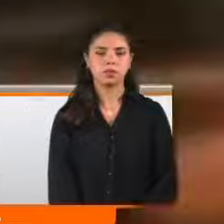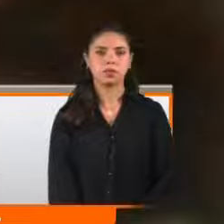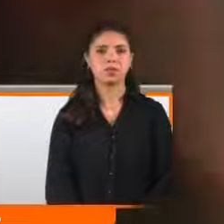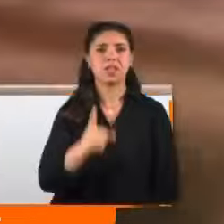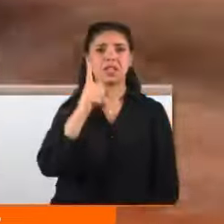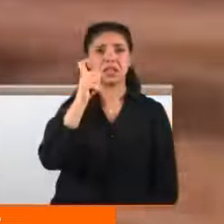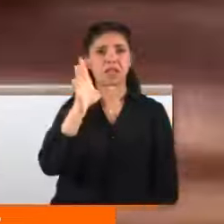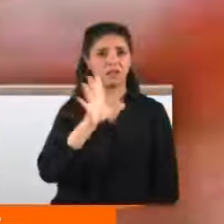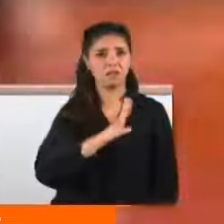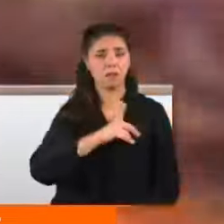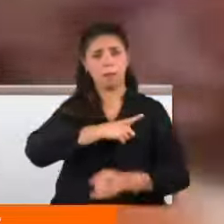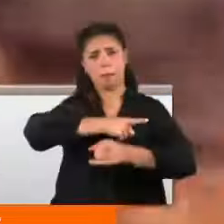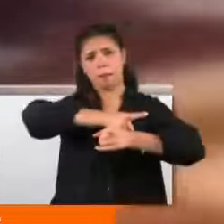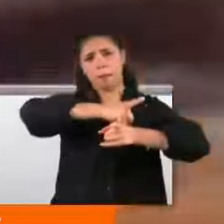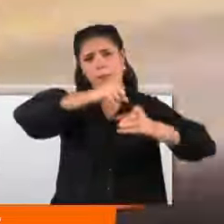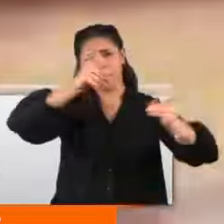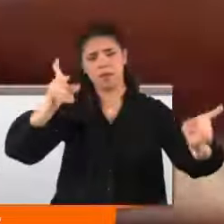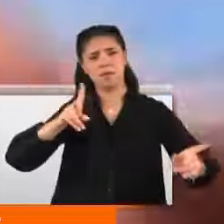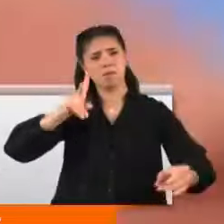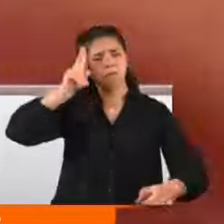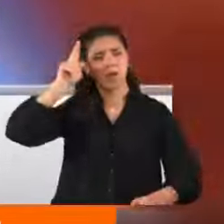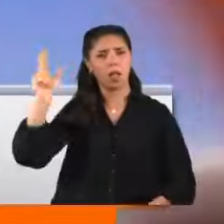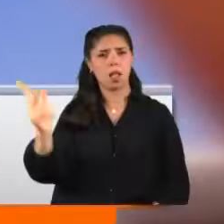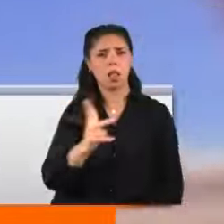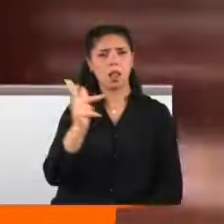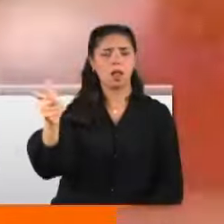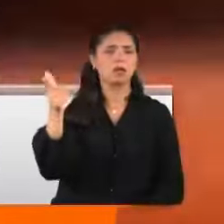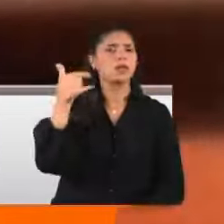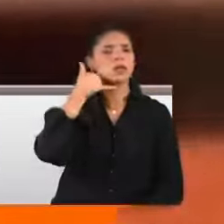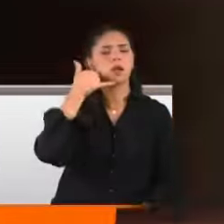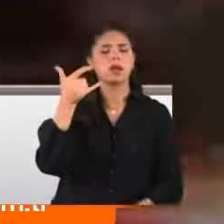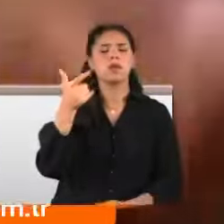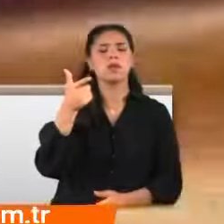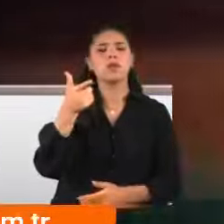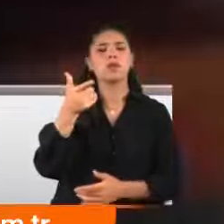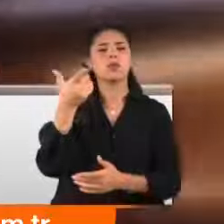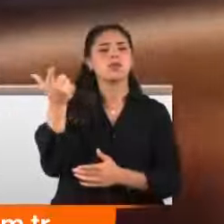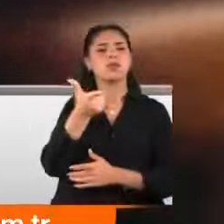Silahı peş peşe ateşledi, magandalığını gülerek kaydetti.